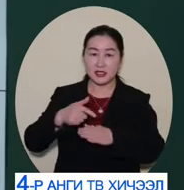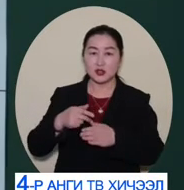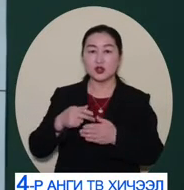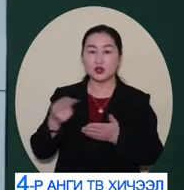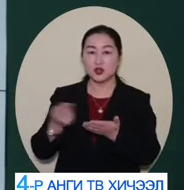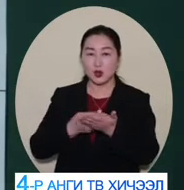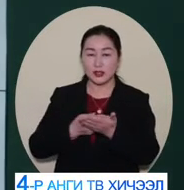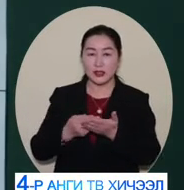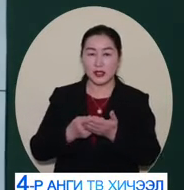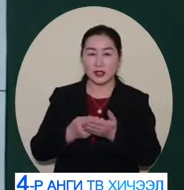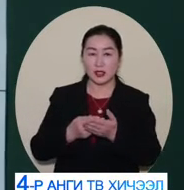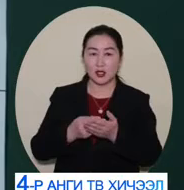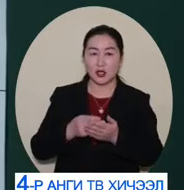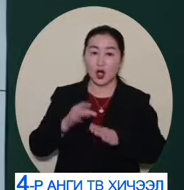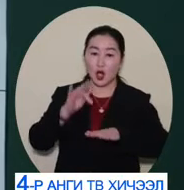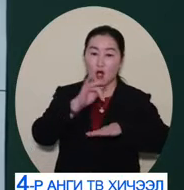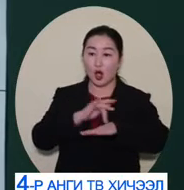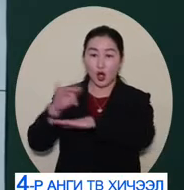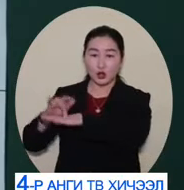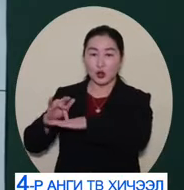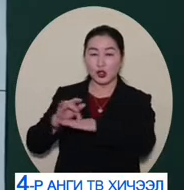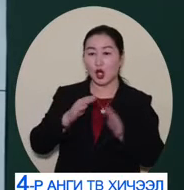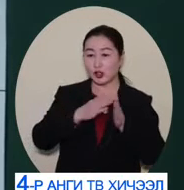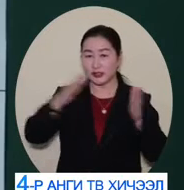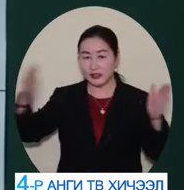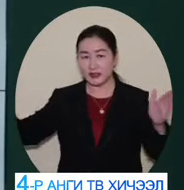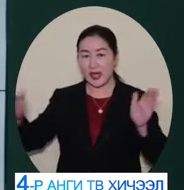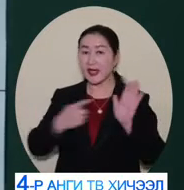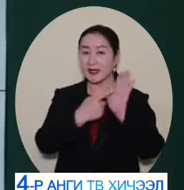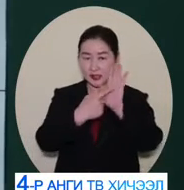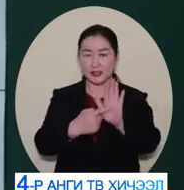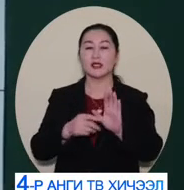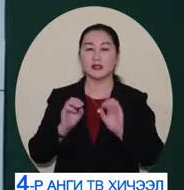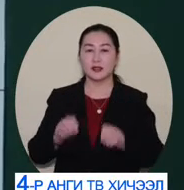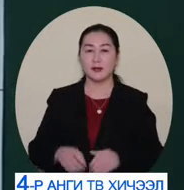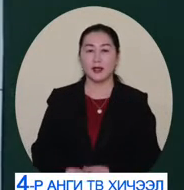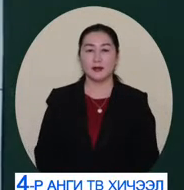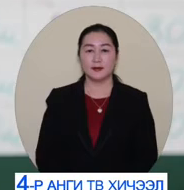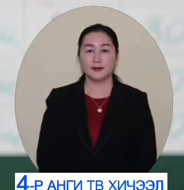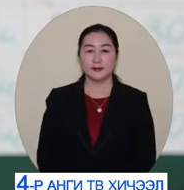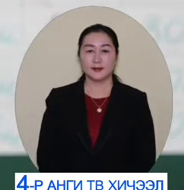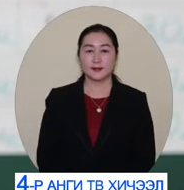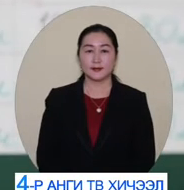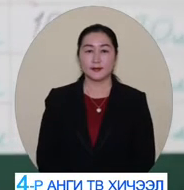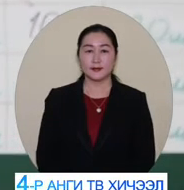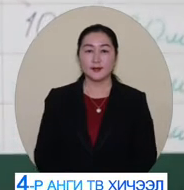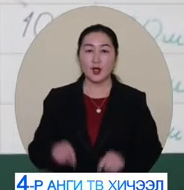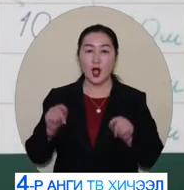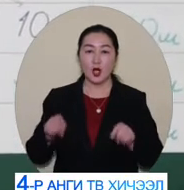За, зүгтээ. За, энэ хэмжээг ингэж дахин багасгаж зурдаг. Энэ бол нэг